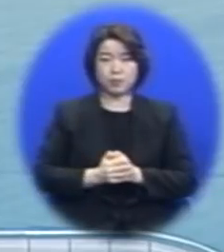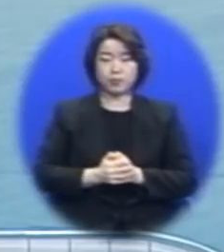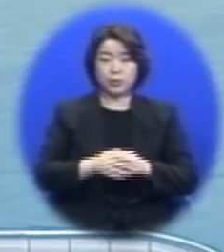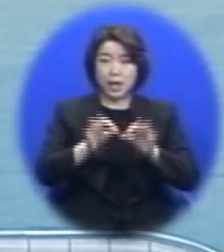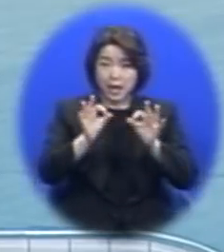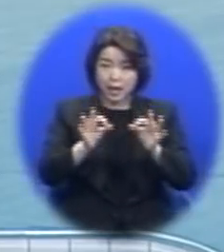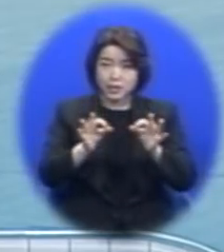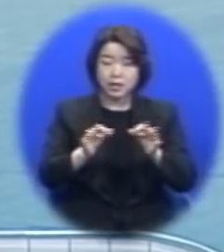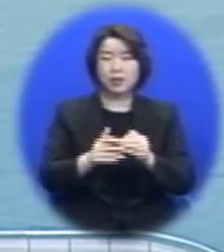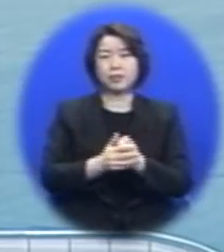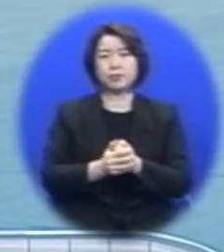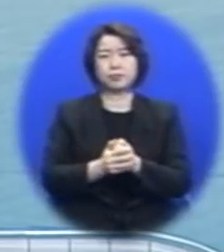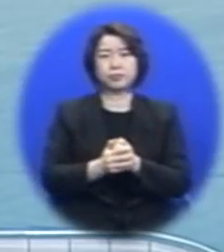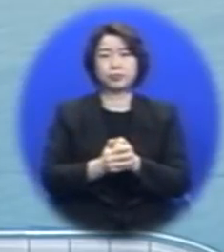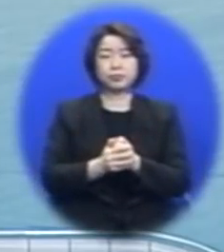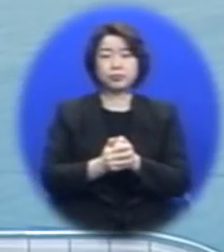이제